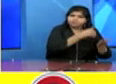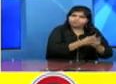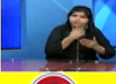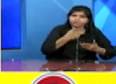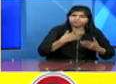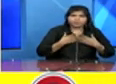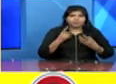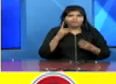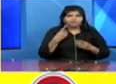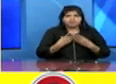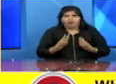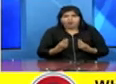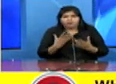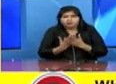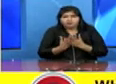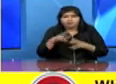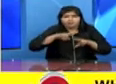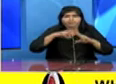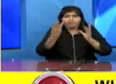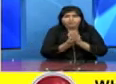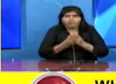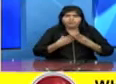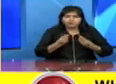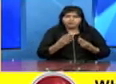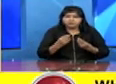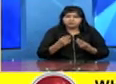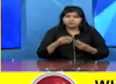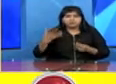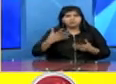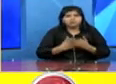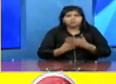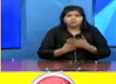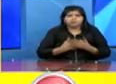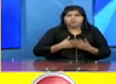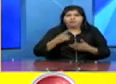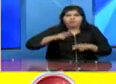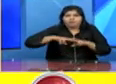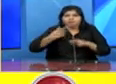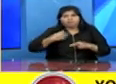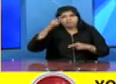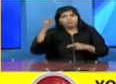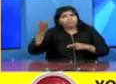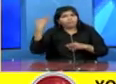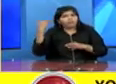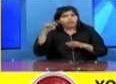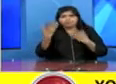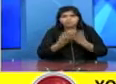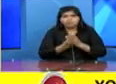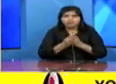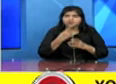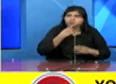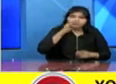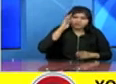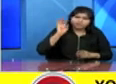थोड़ा डरावना था ये सब। यानी जब आपको संक्रमण का पता चला, हाँ और ये उसके पहले पता तो होगा कि ये वायरस